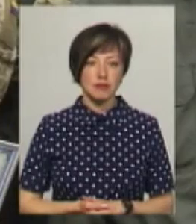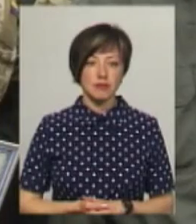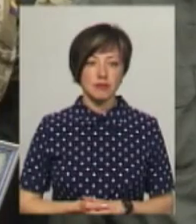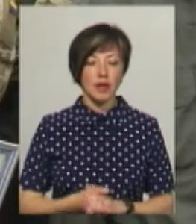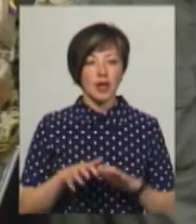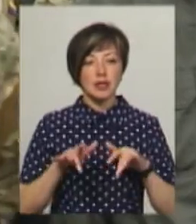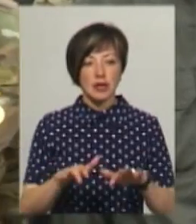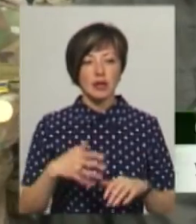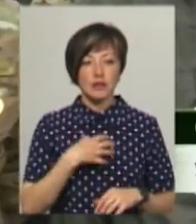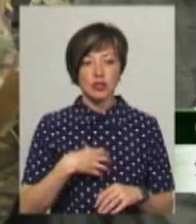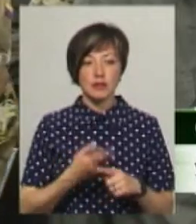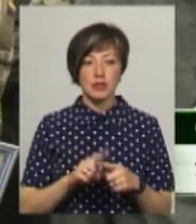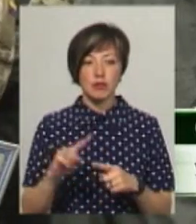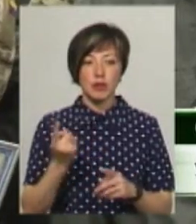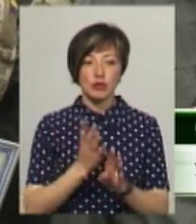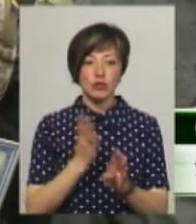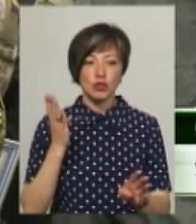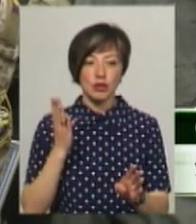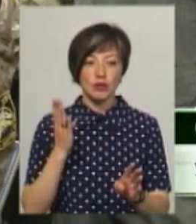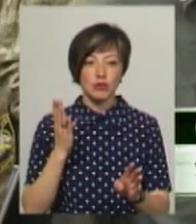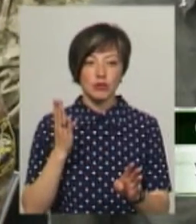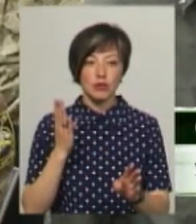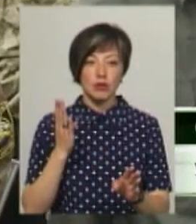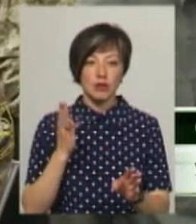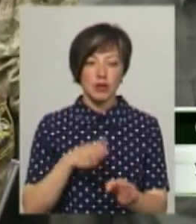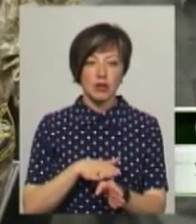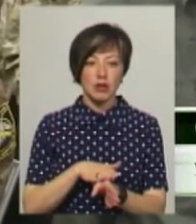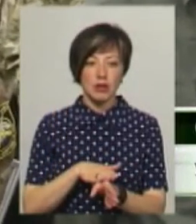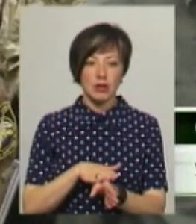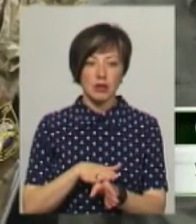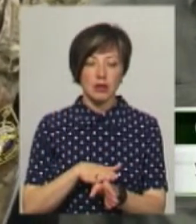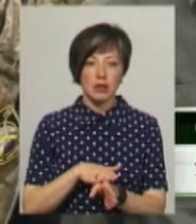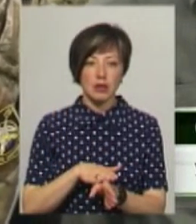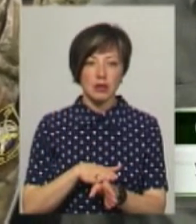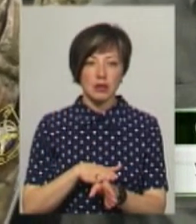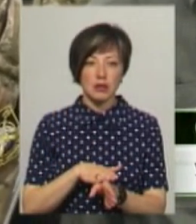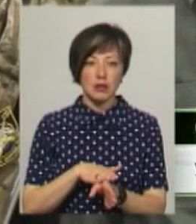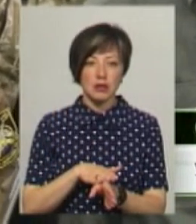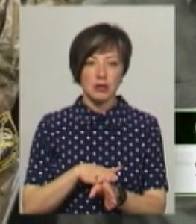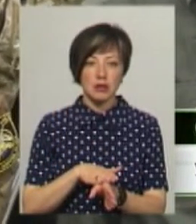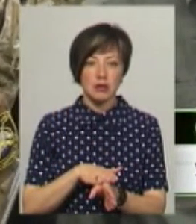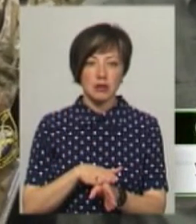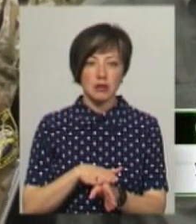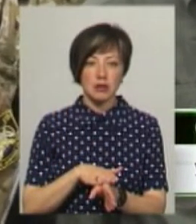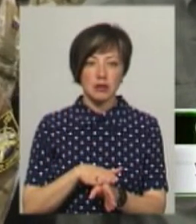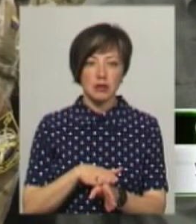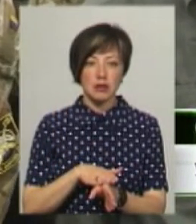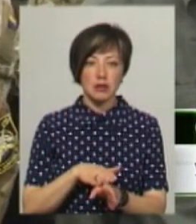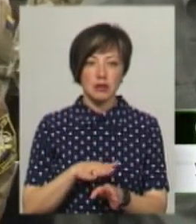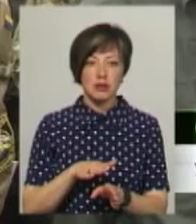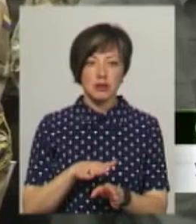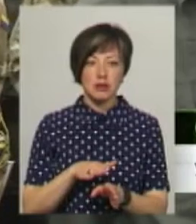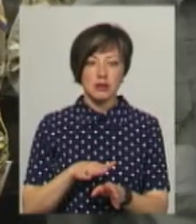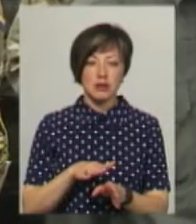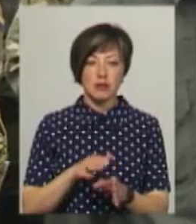Захід важливий, це в першу чергу героїзація бійців, які захищають нашу державу. Це